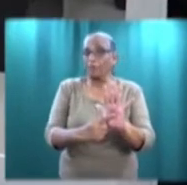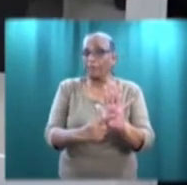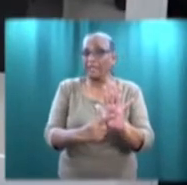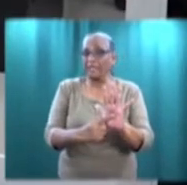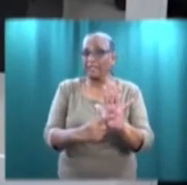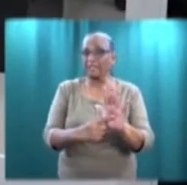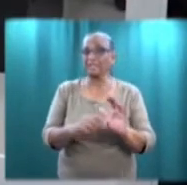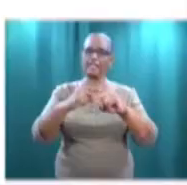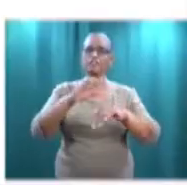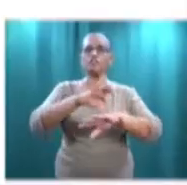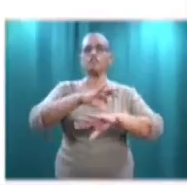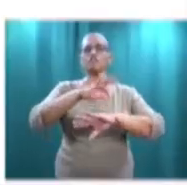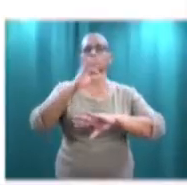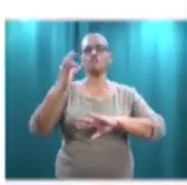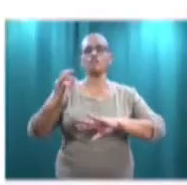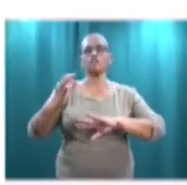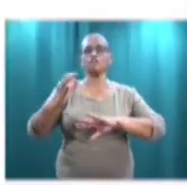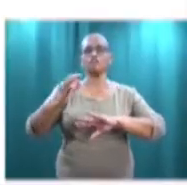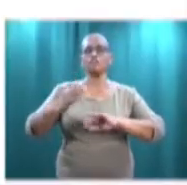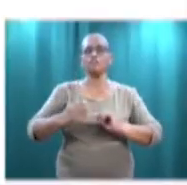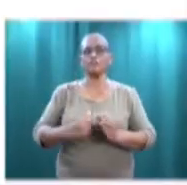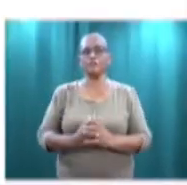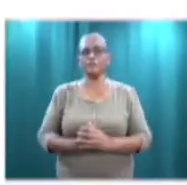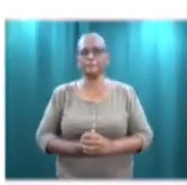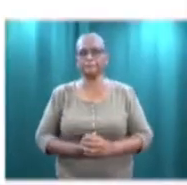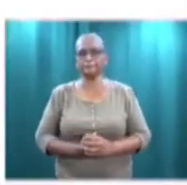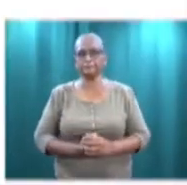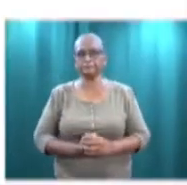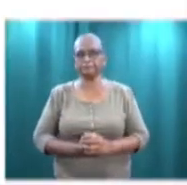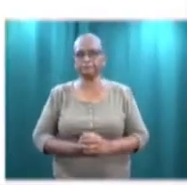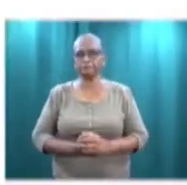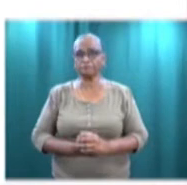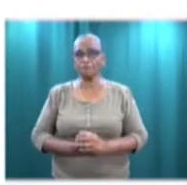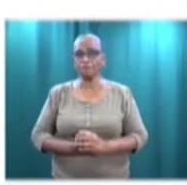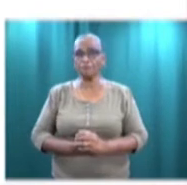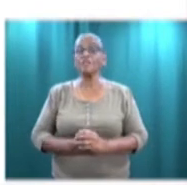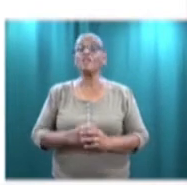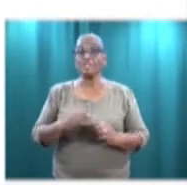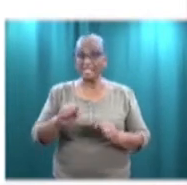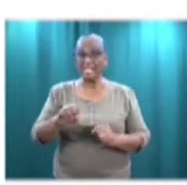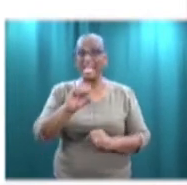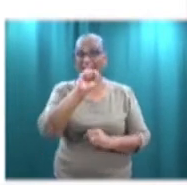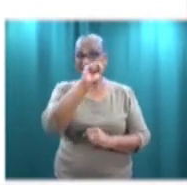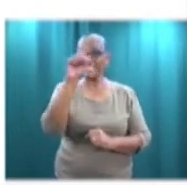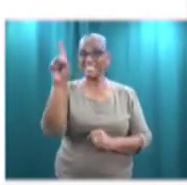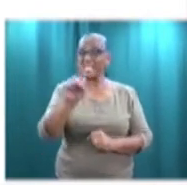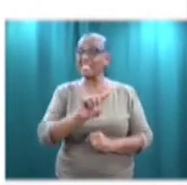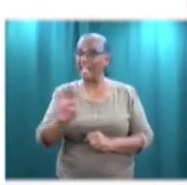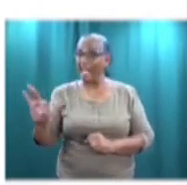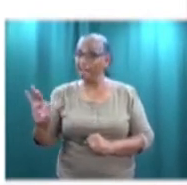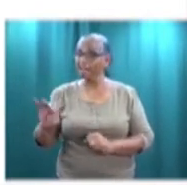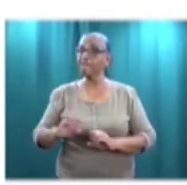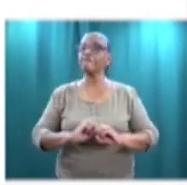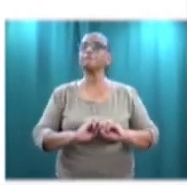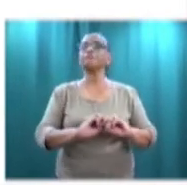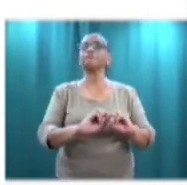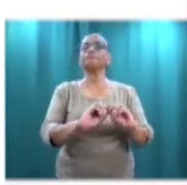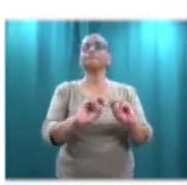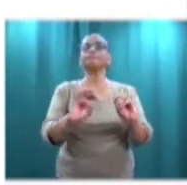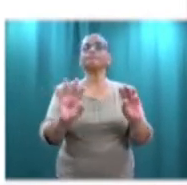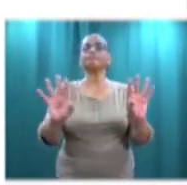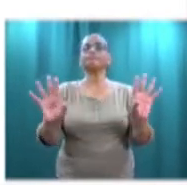bestuur van het SZF ingediend bij het ministerie van Volksgezondheid. Nu wordt de laatste hand gelegd aan de jaarrekening